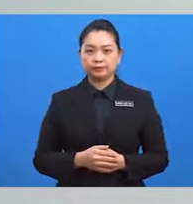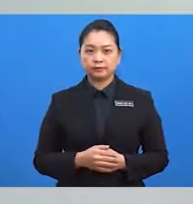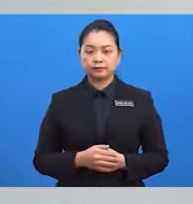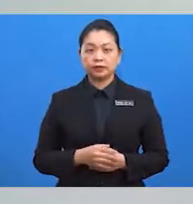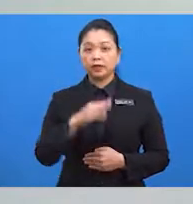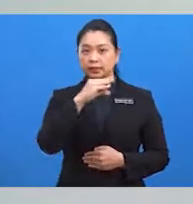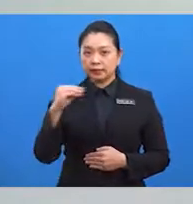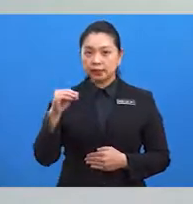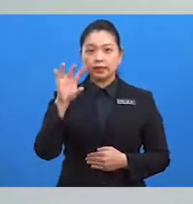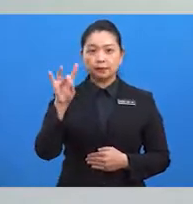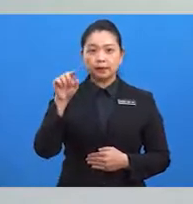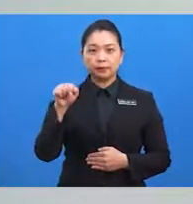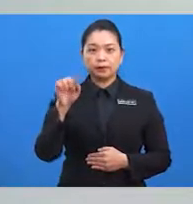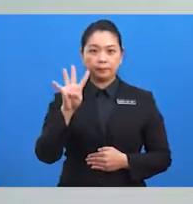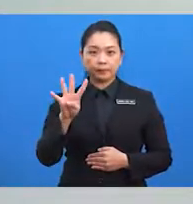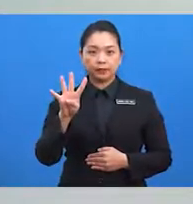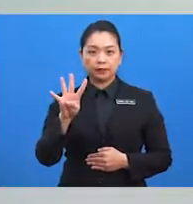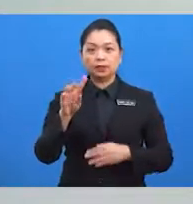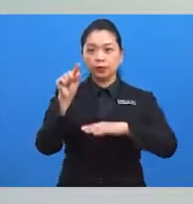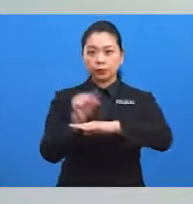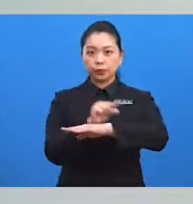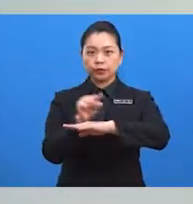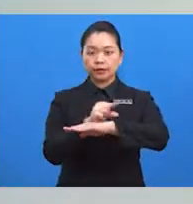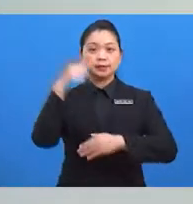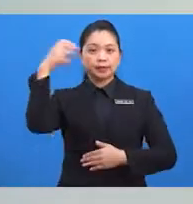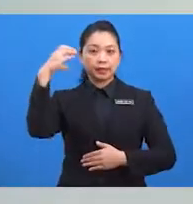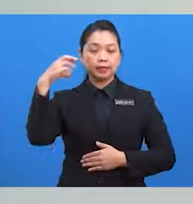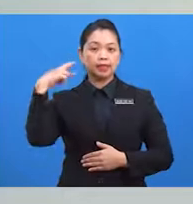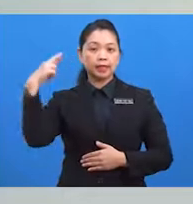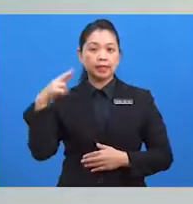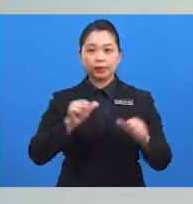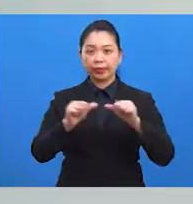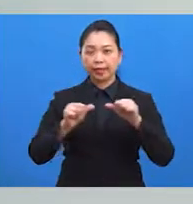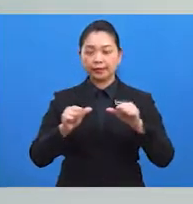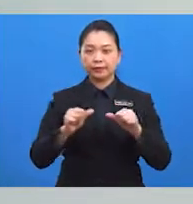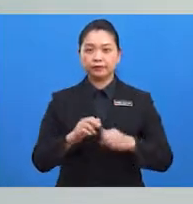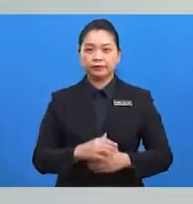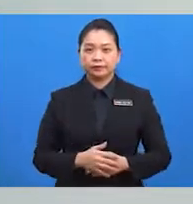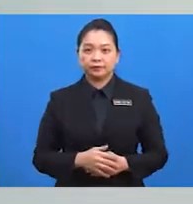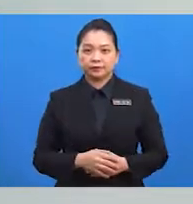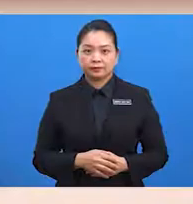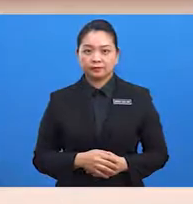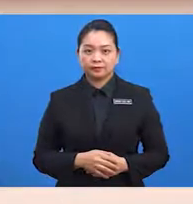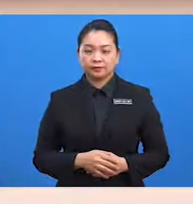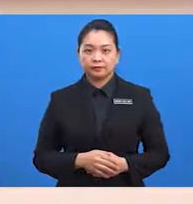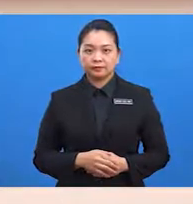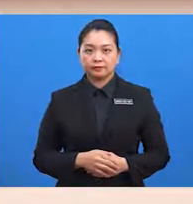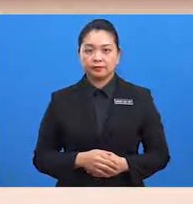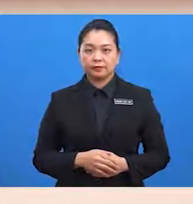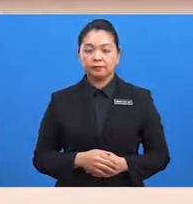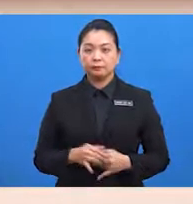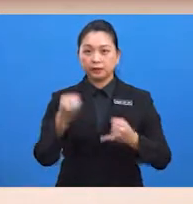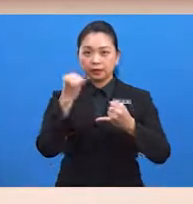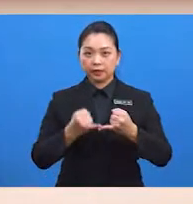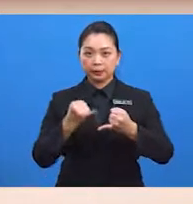dan 84 kegunaan Sinar radioaktif Di